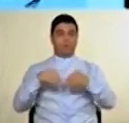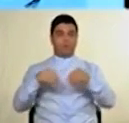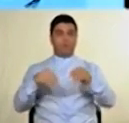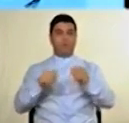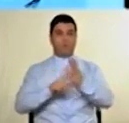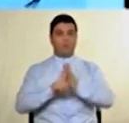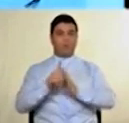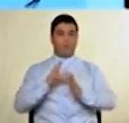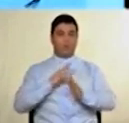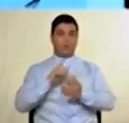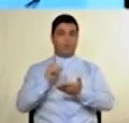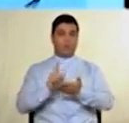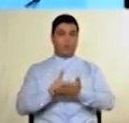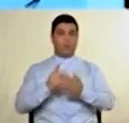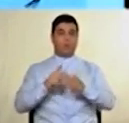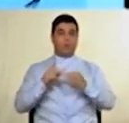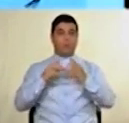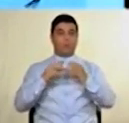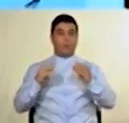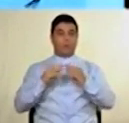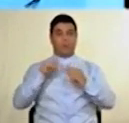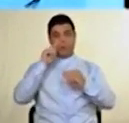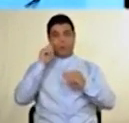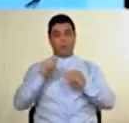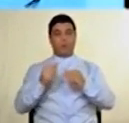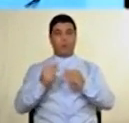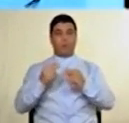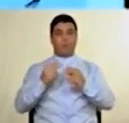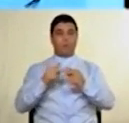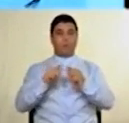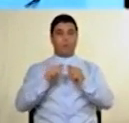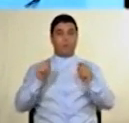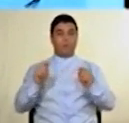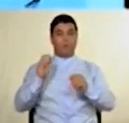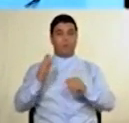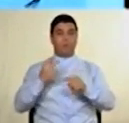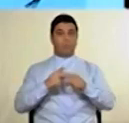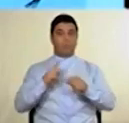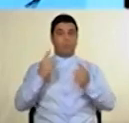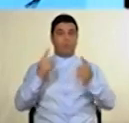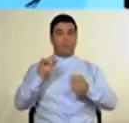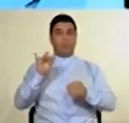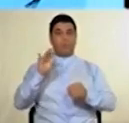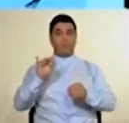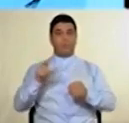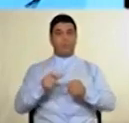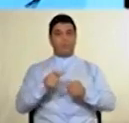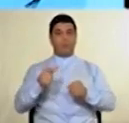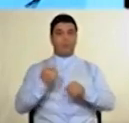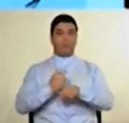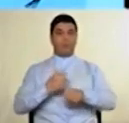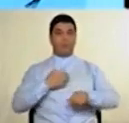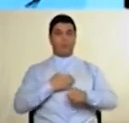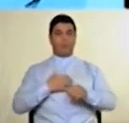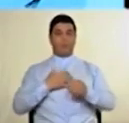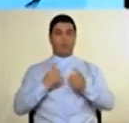ekan. Albatta, paxtaning Xitoyda paydo bo'lishida ham Buyuk Ipak yo'lining demak ahamiyati